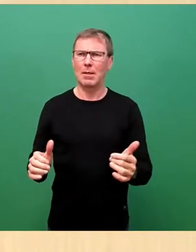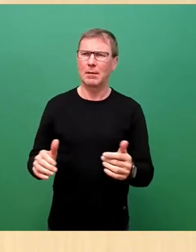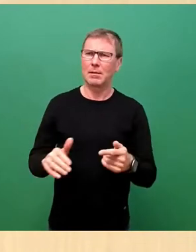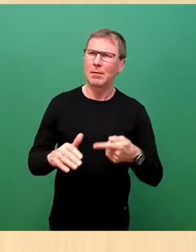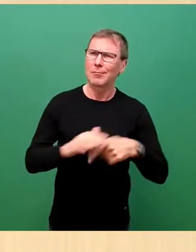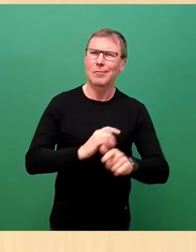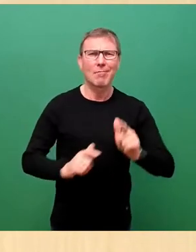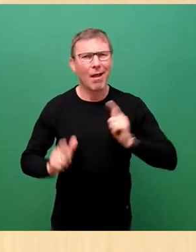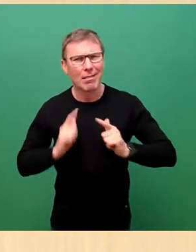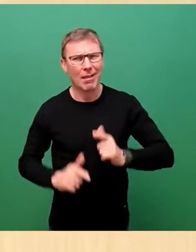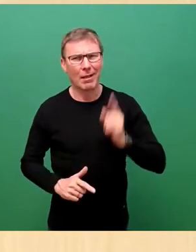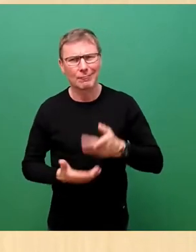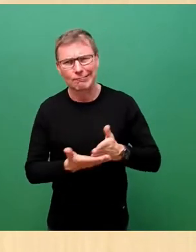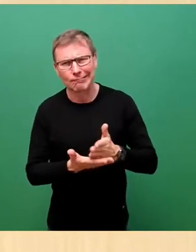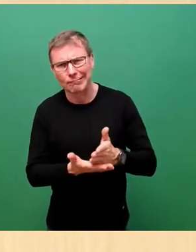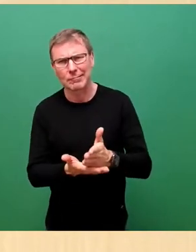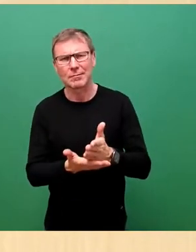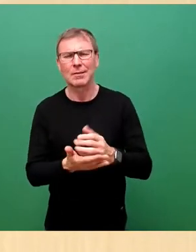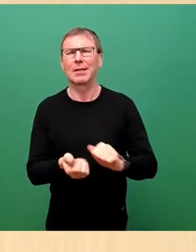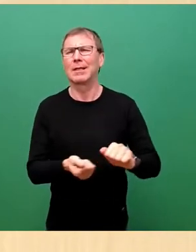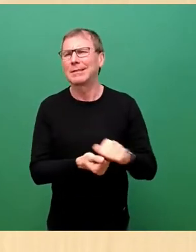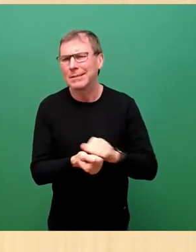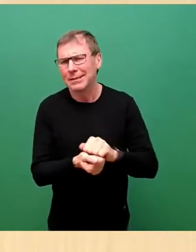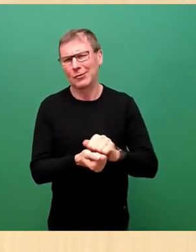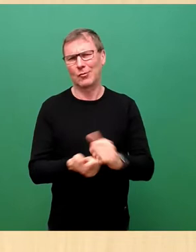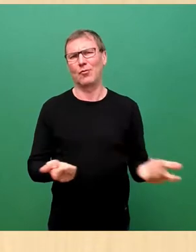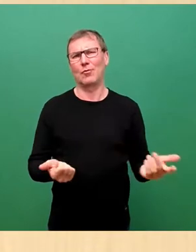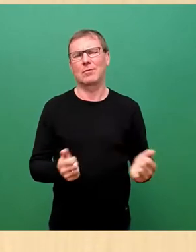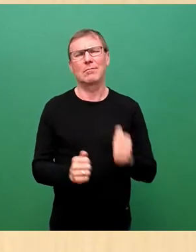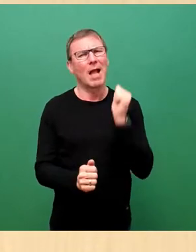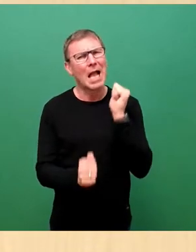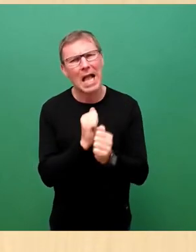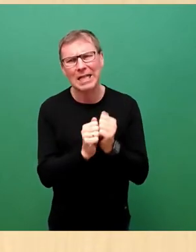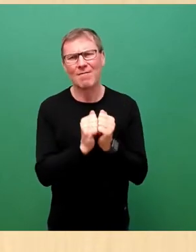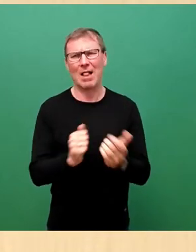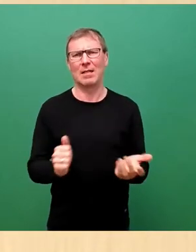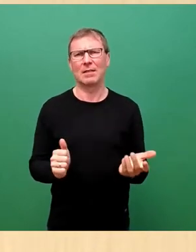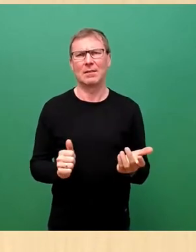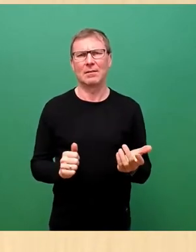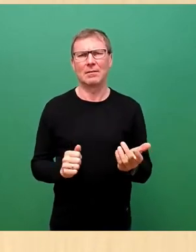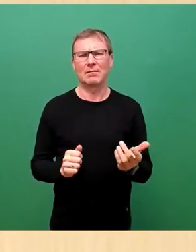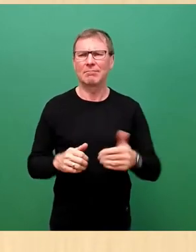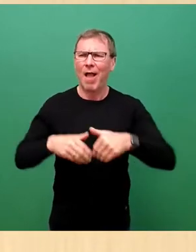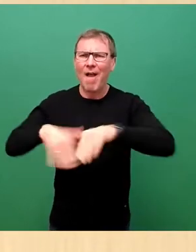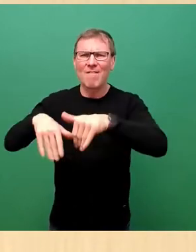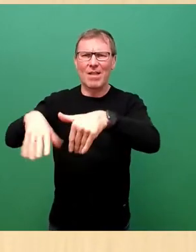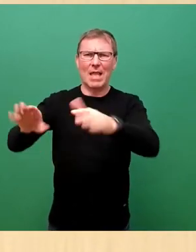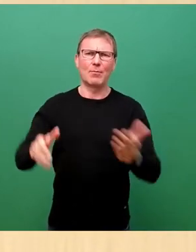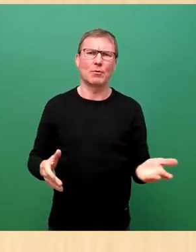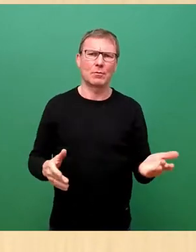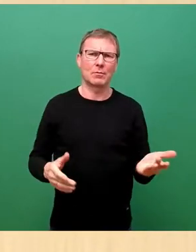müssen. Zerstörung, Gewalt, Vertreibung, Tod.